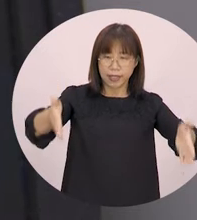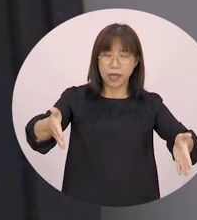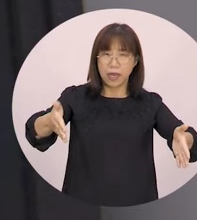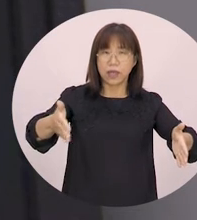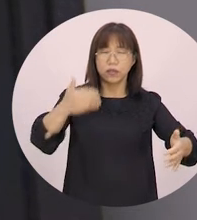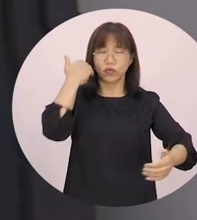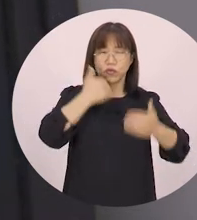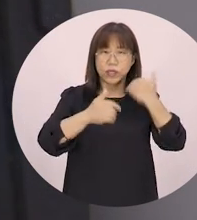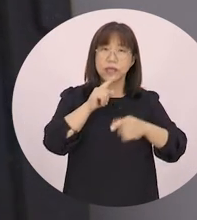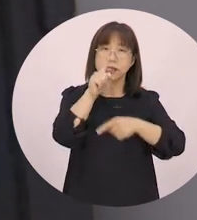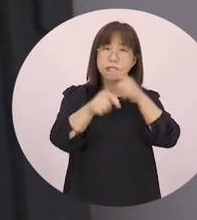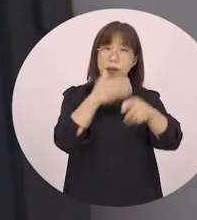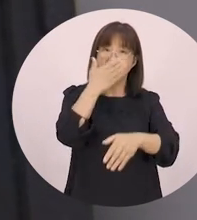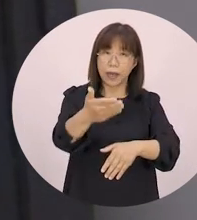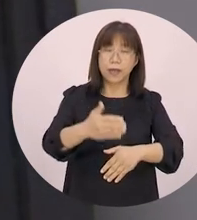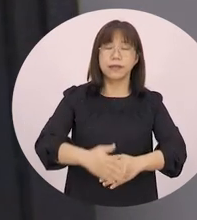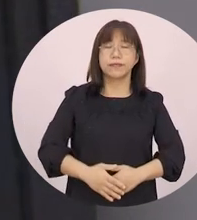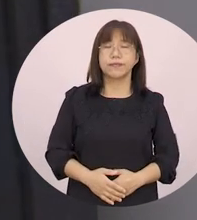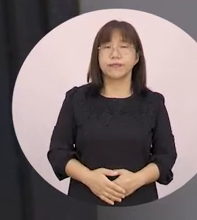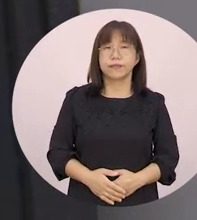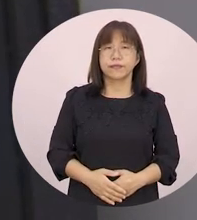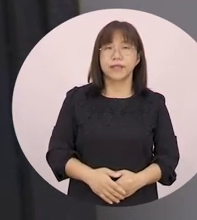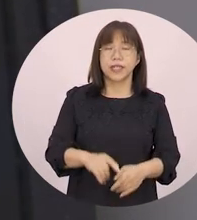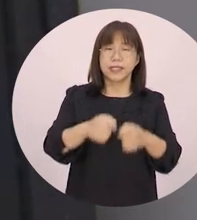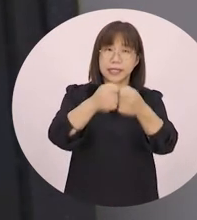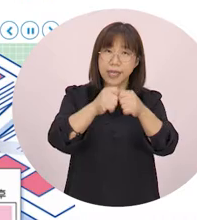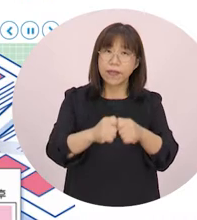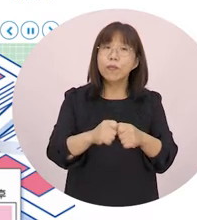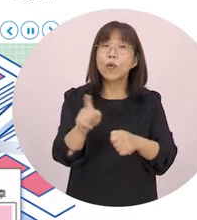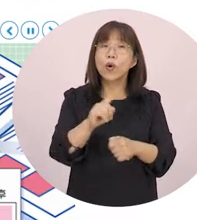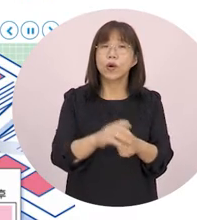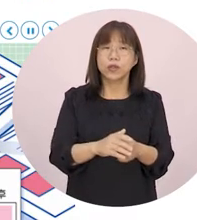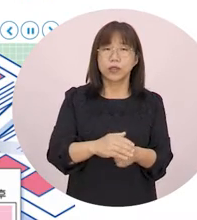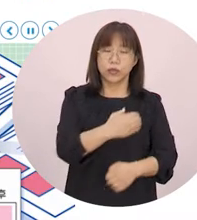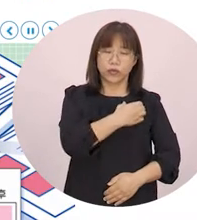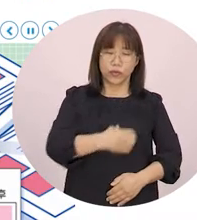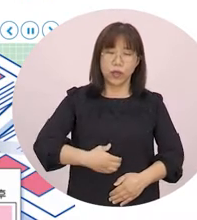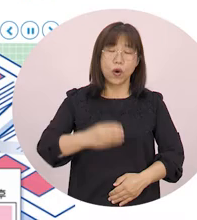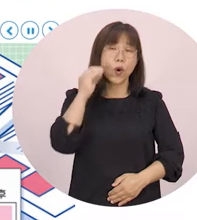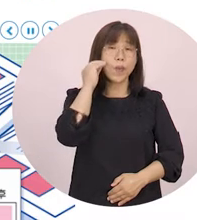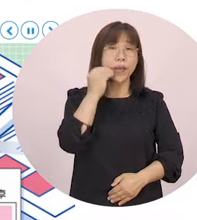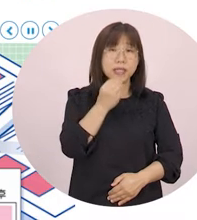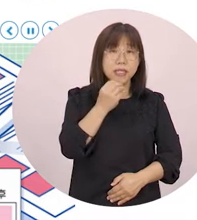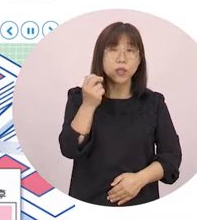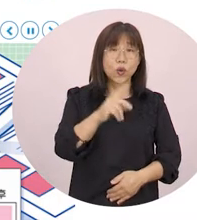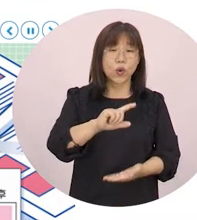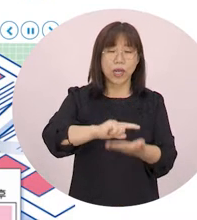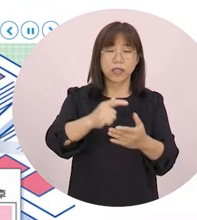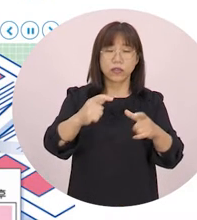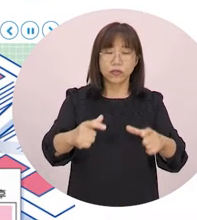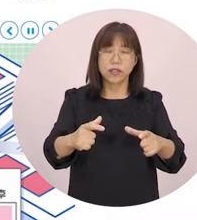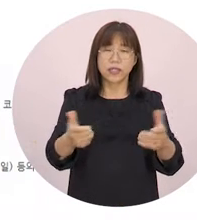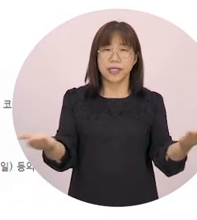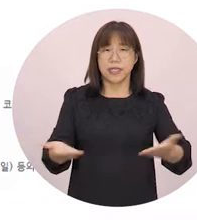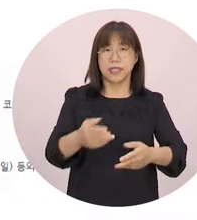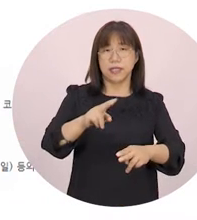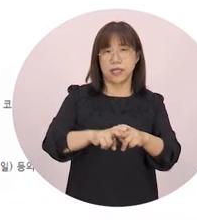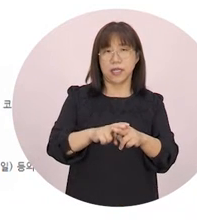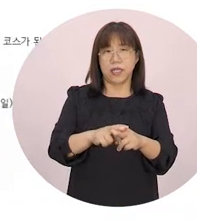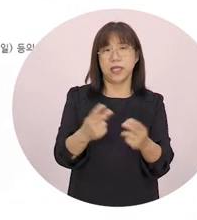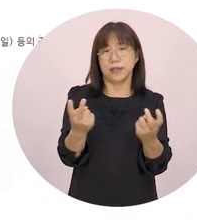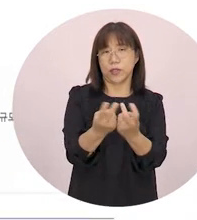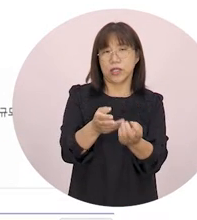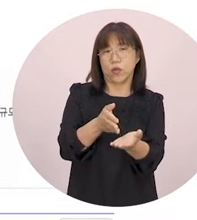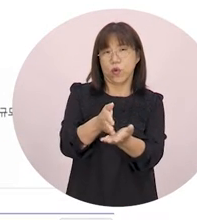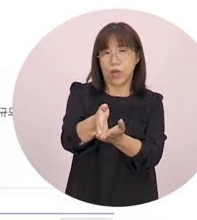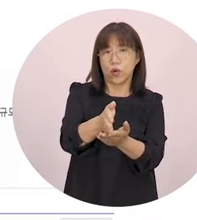있으며 회차별 선착순으로 신청받고 있습니다. 자세한 내용은 구청 홈페이지를 참고하거나 강서구청 일자리